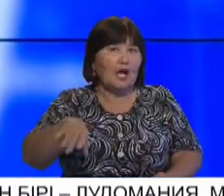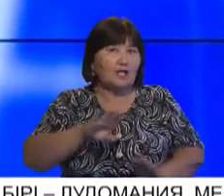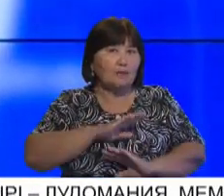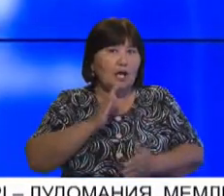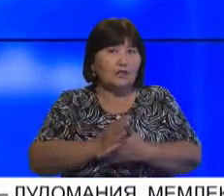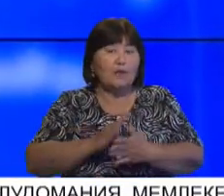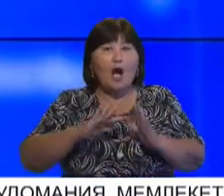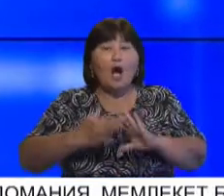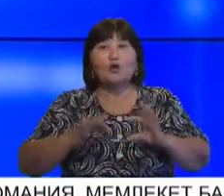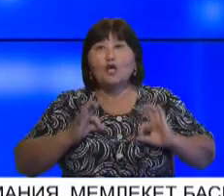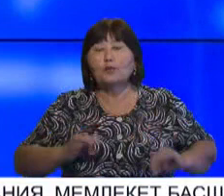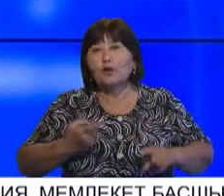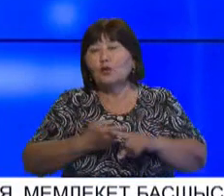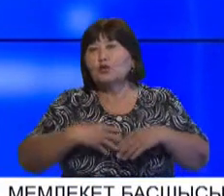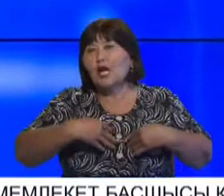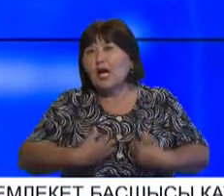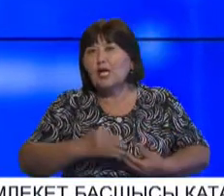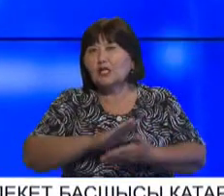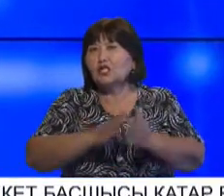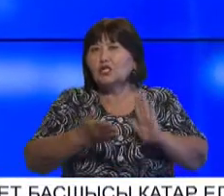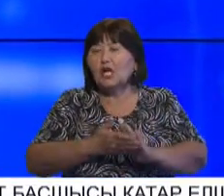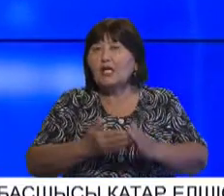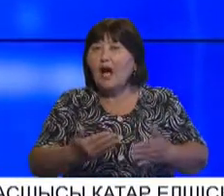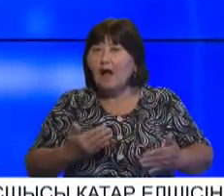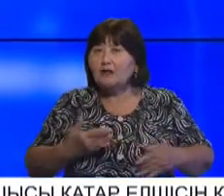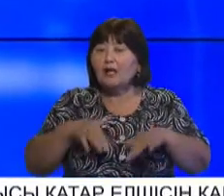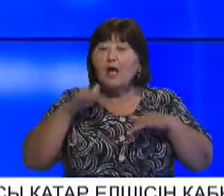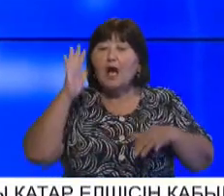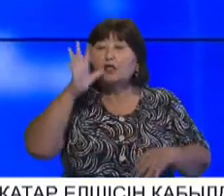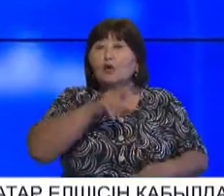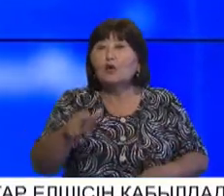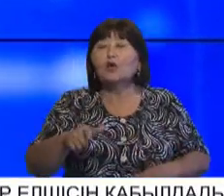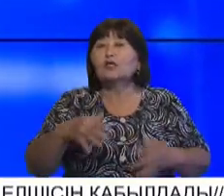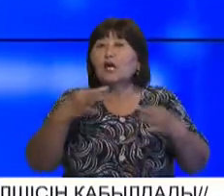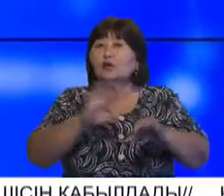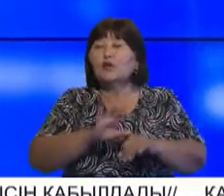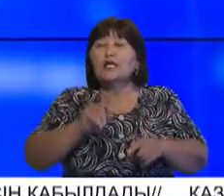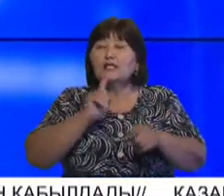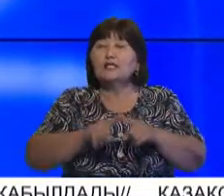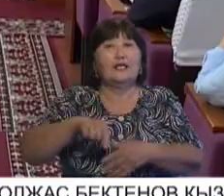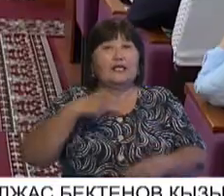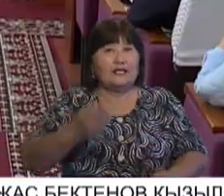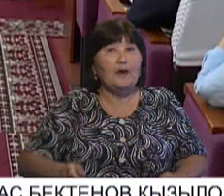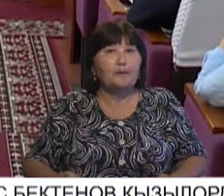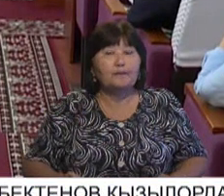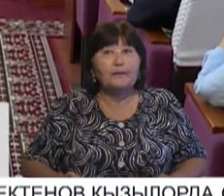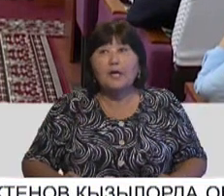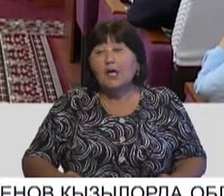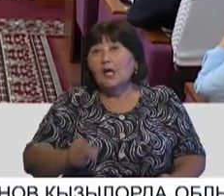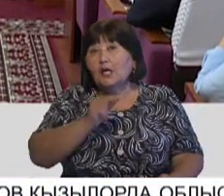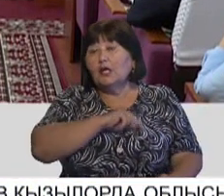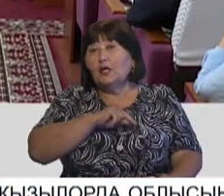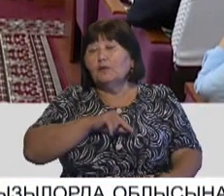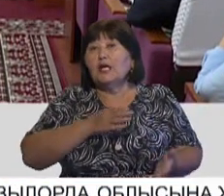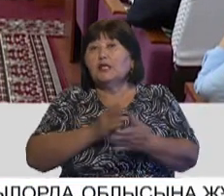болған. Аудан прокуратурасы осындай қайғылы жағдайлардың алдын алып, алдағы уақытта жол бермеу үшін жедел мәжіліс өткізді. Еңбек